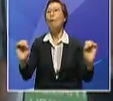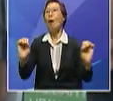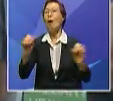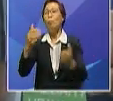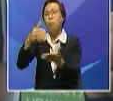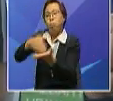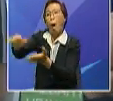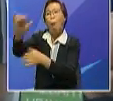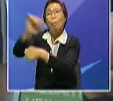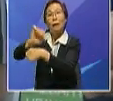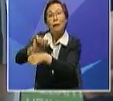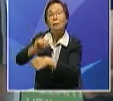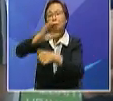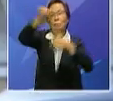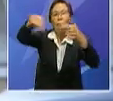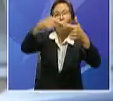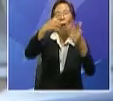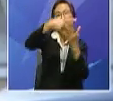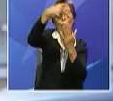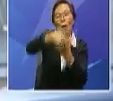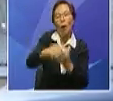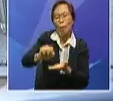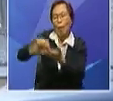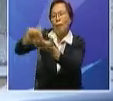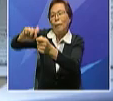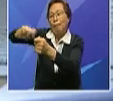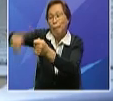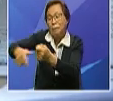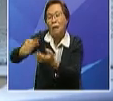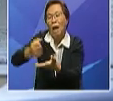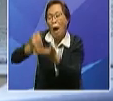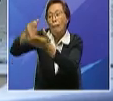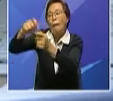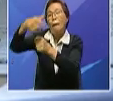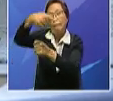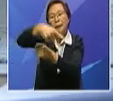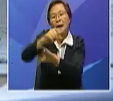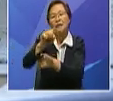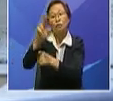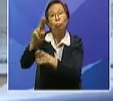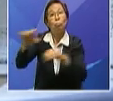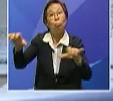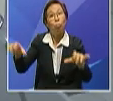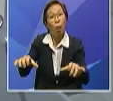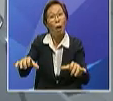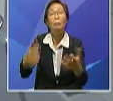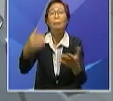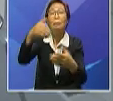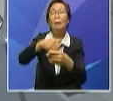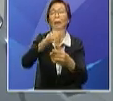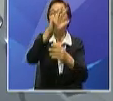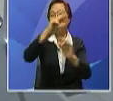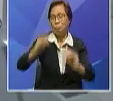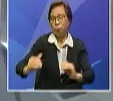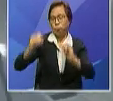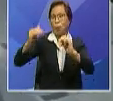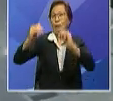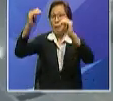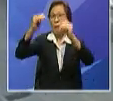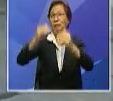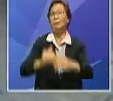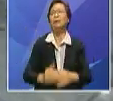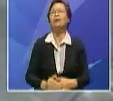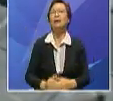pekerjaan ini diikuti oleh program subsidi upah ataupun PSU yang dilaksanakan dalam tiga fase